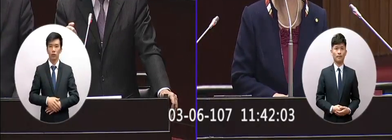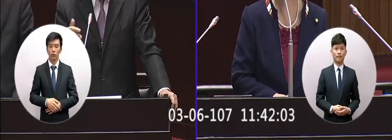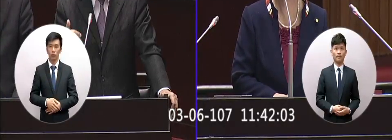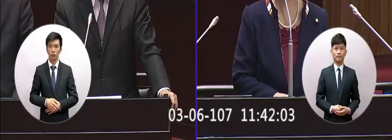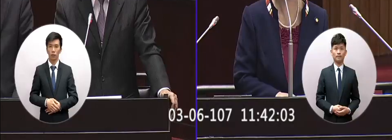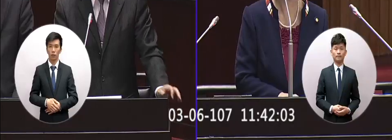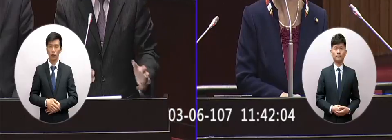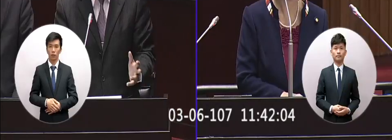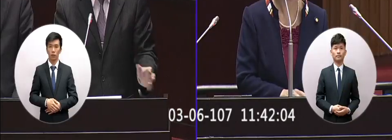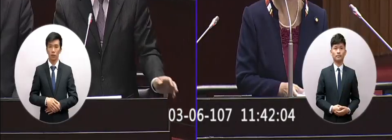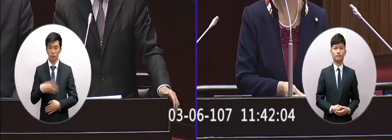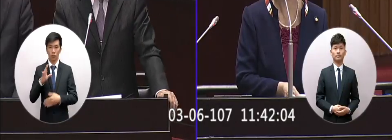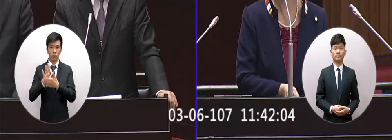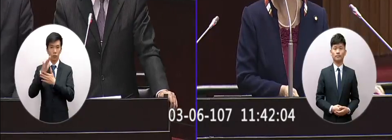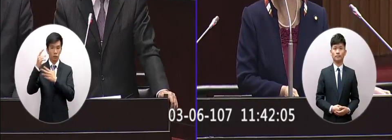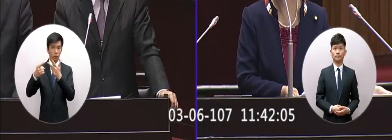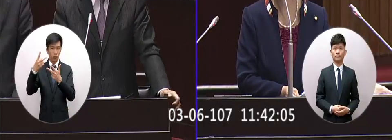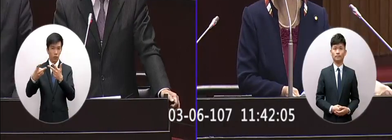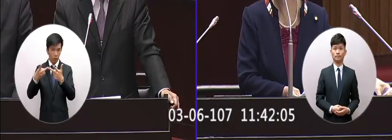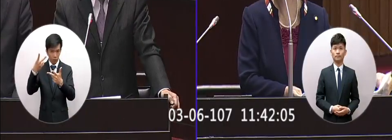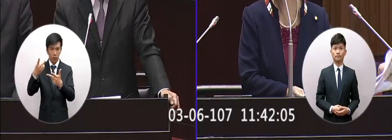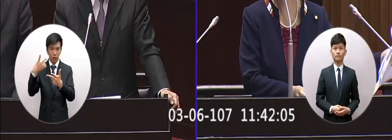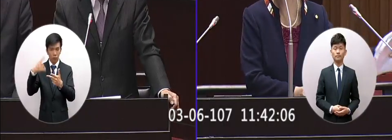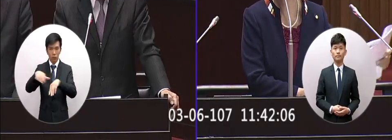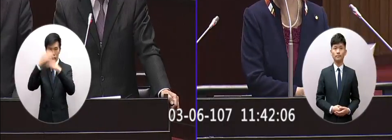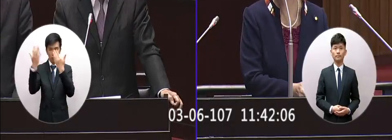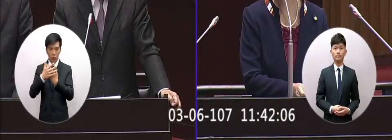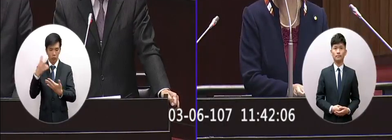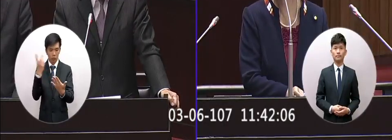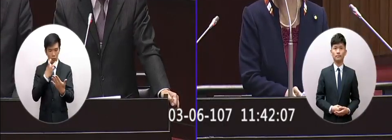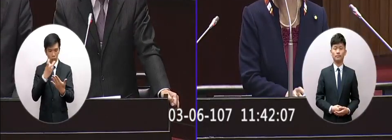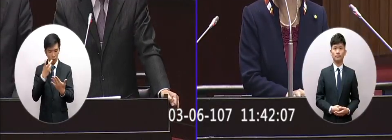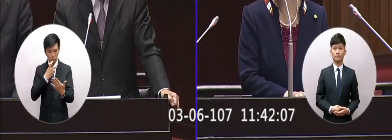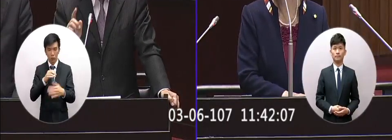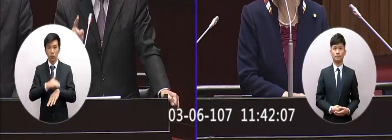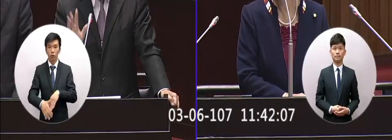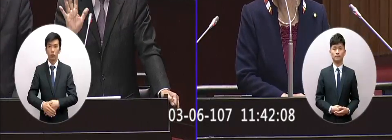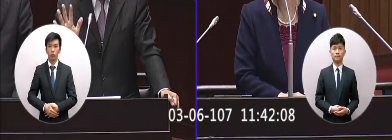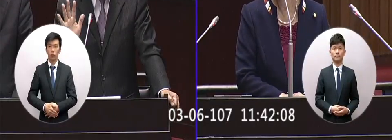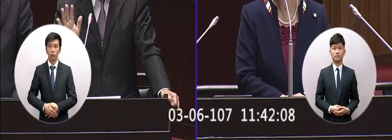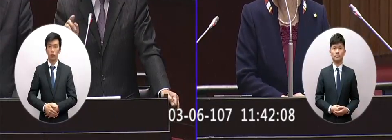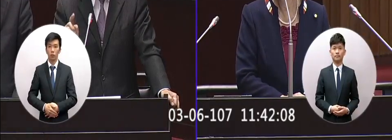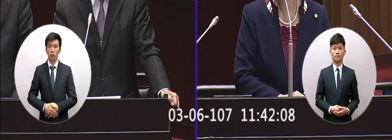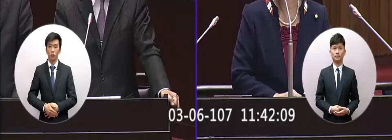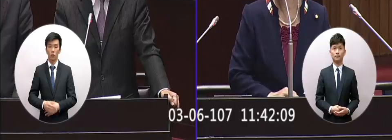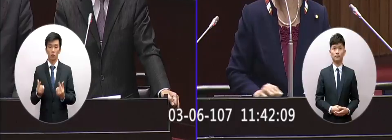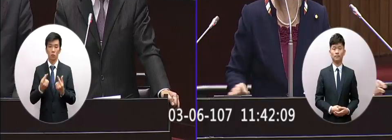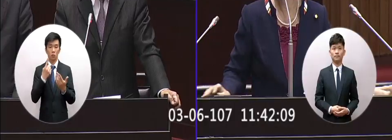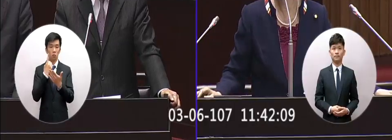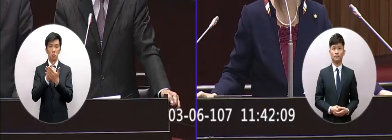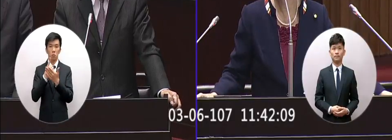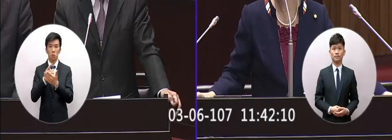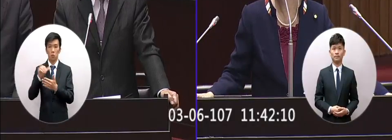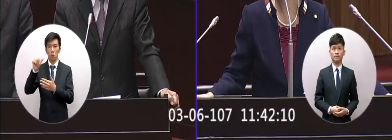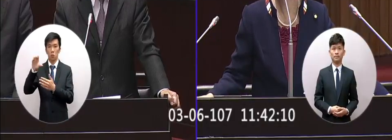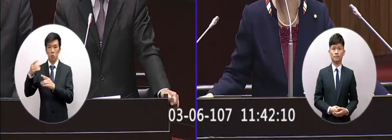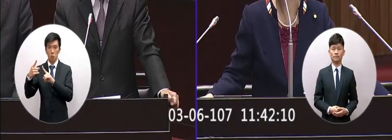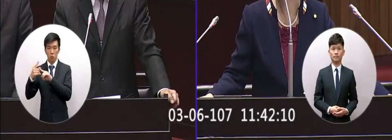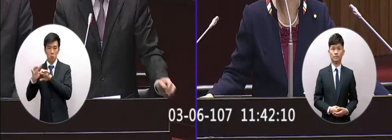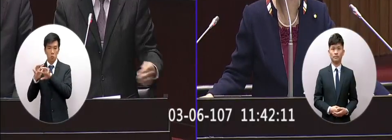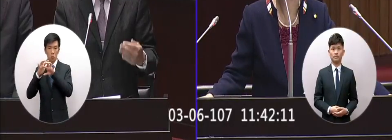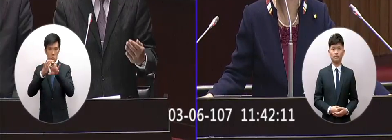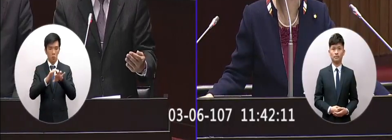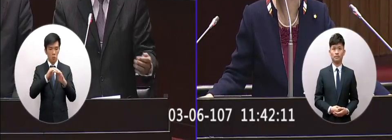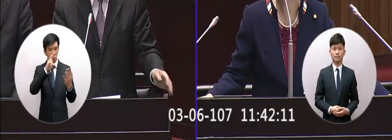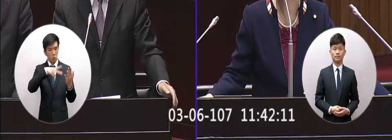也会在未来两周全面的去做这个检视，然后当然也很欢迎民众，因为每天有50,000人次去查阅这些使用这个词